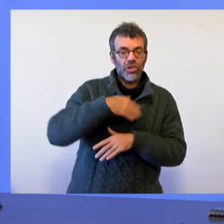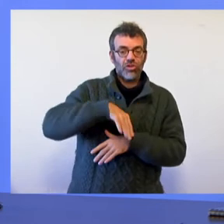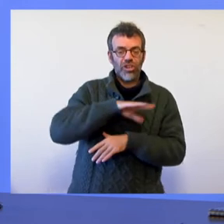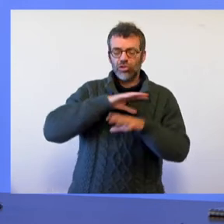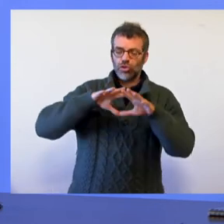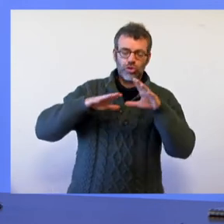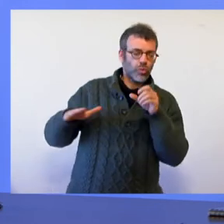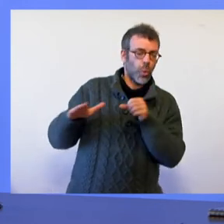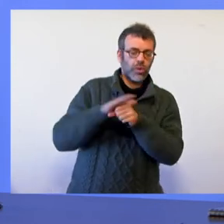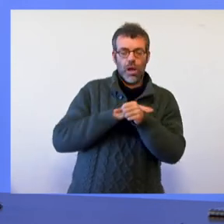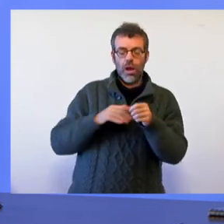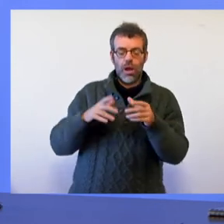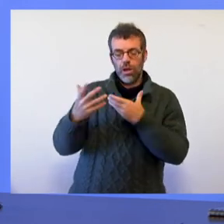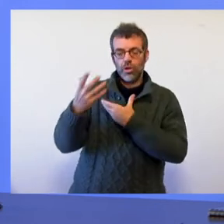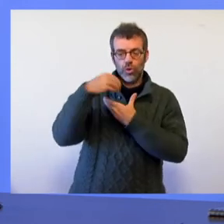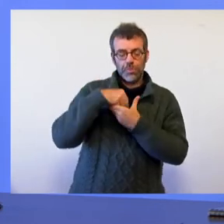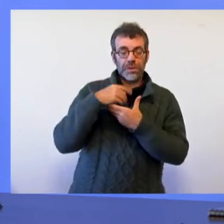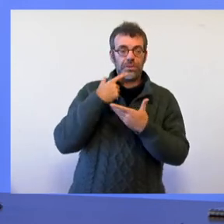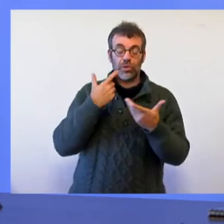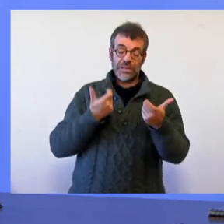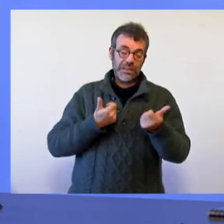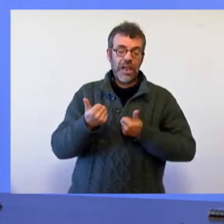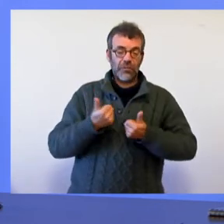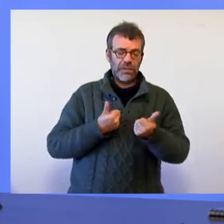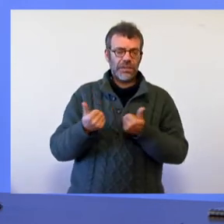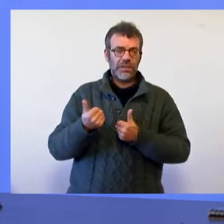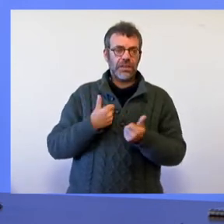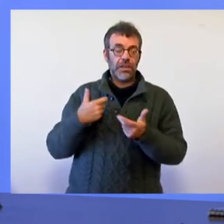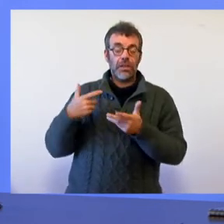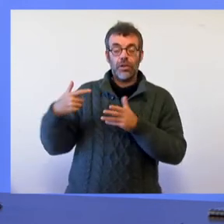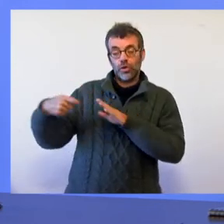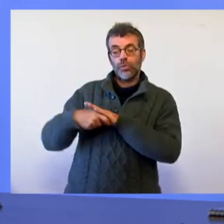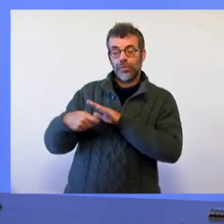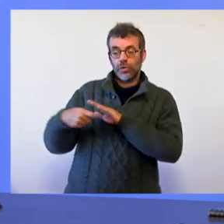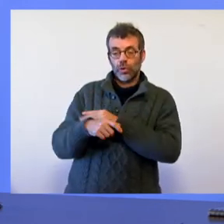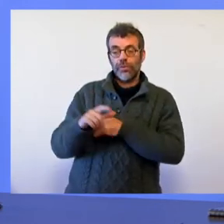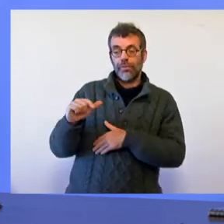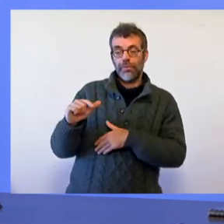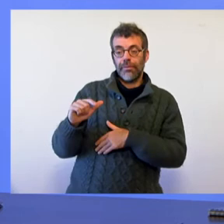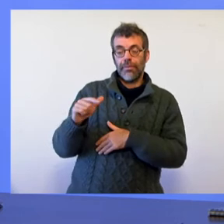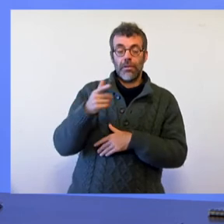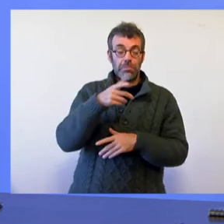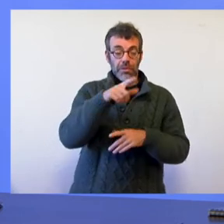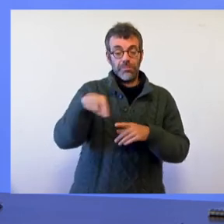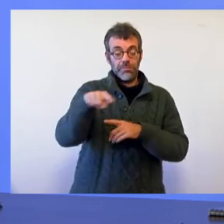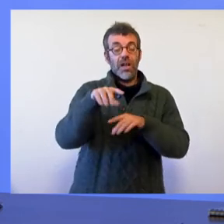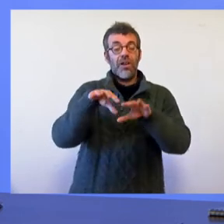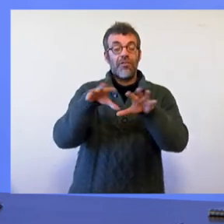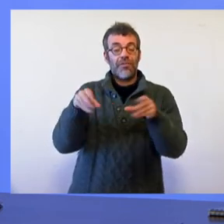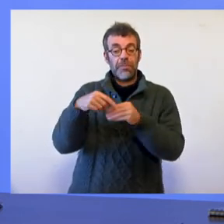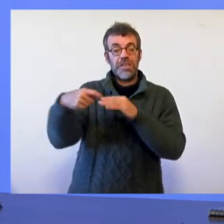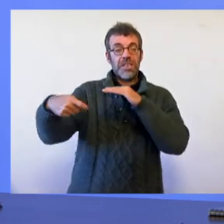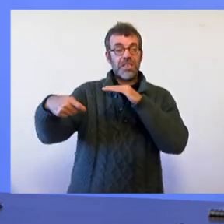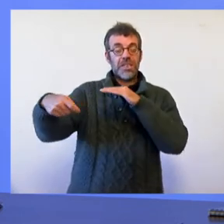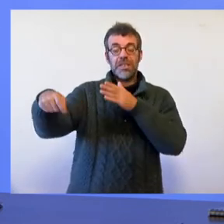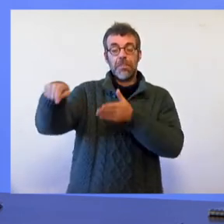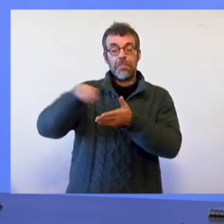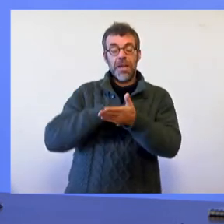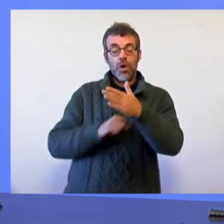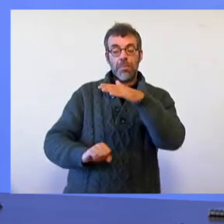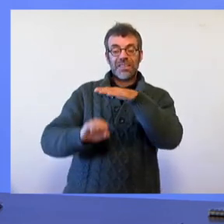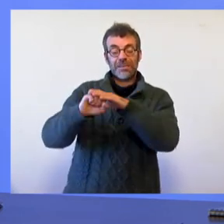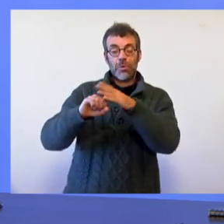repas. C'est donc un service qui est quand même largement subventionné, y compris pour les familles qui payent le maximum, à savoir